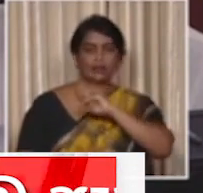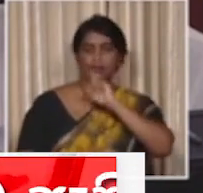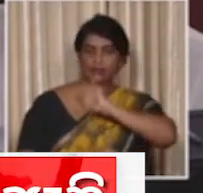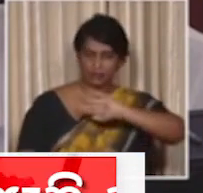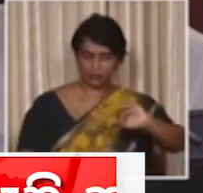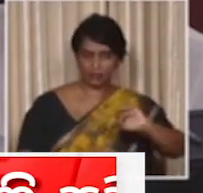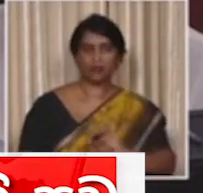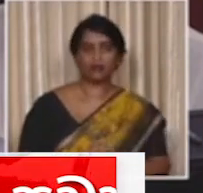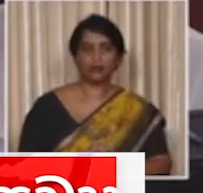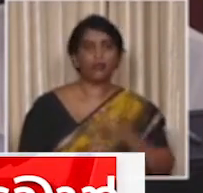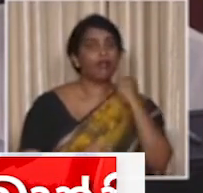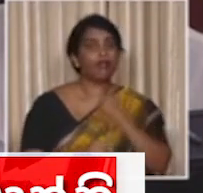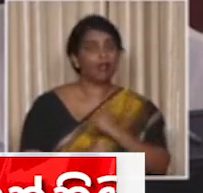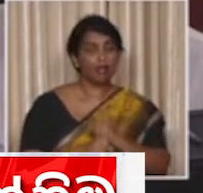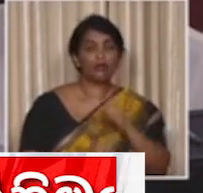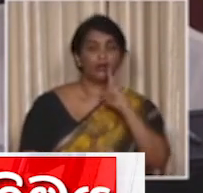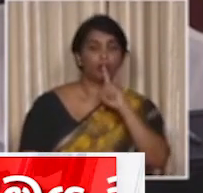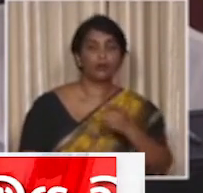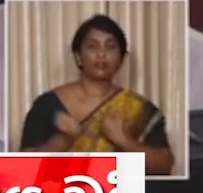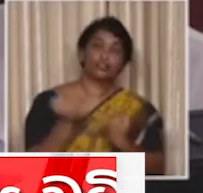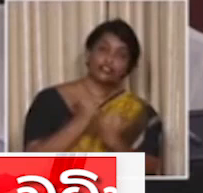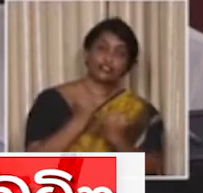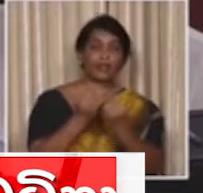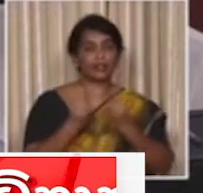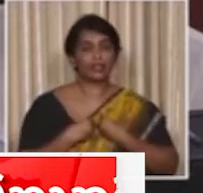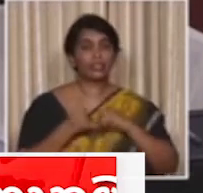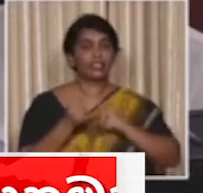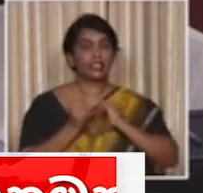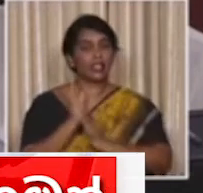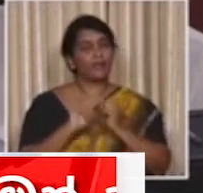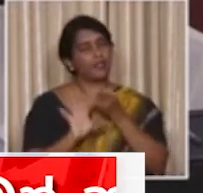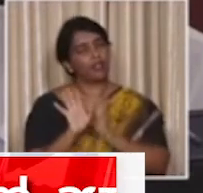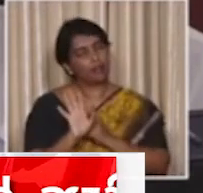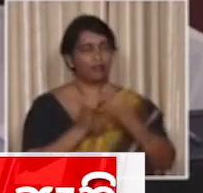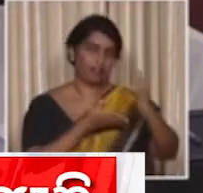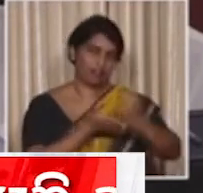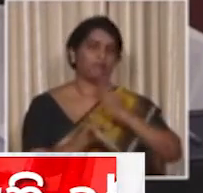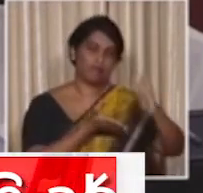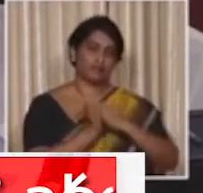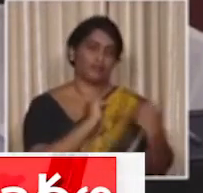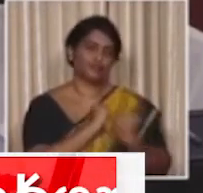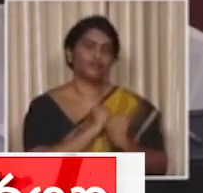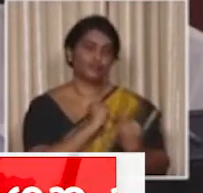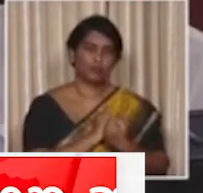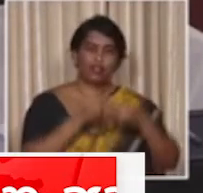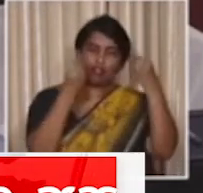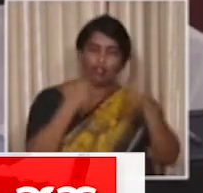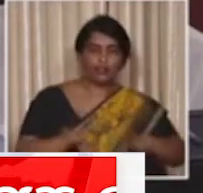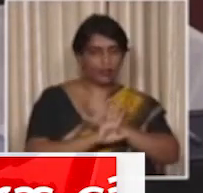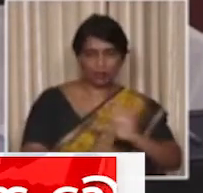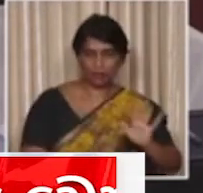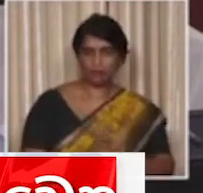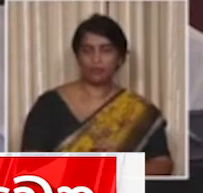කෙරුවා. දැන් ආණ්ඩුව නිතර කියනවා අපිට සහයෝගය දෙන්න කියලා. ශ්‍රේයන් සෙමසිංහ මැතිතුමා හැමදාම කියනවා සහයෝගය දෙන්න කඩ කපල් කරන්න එපා